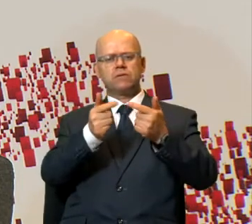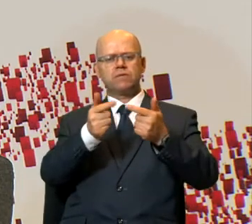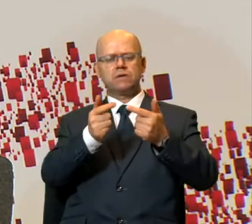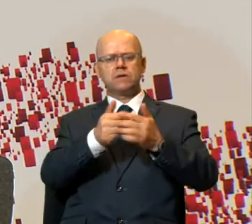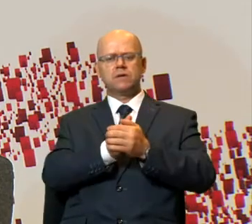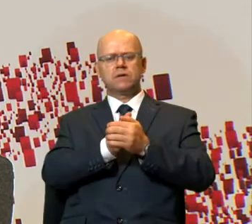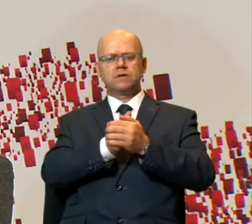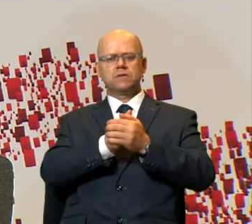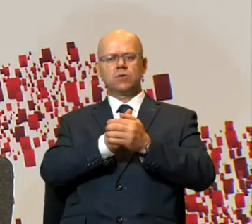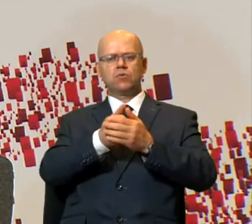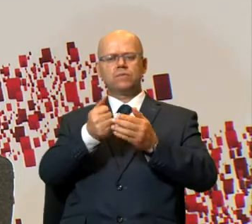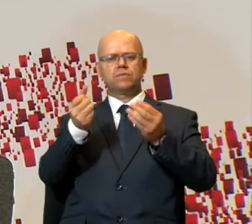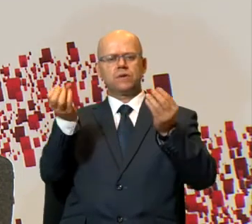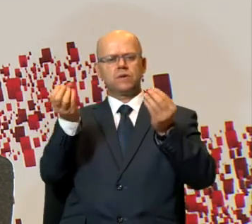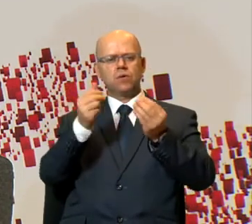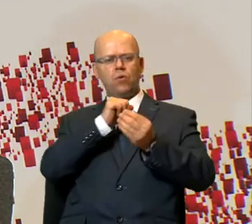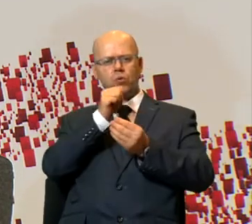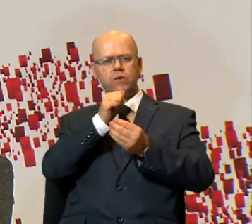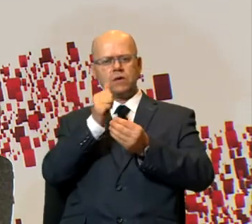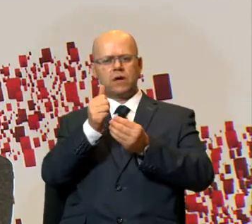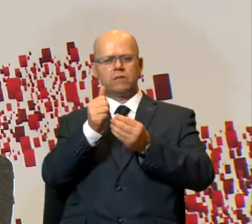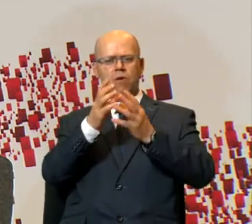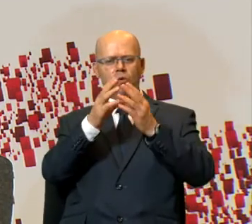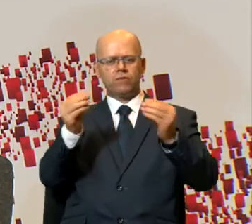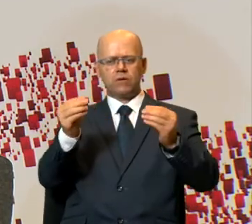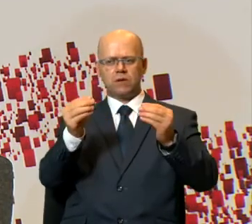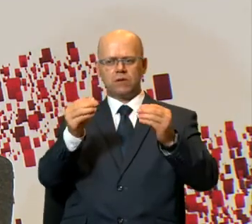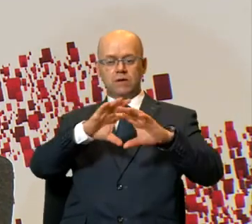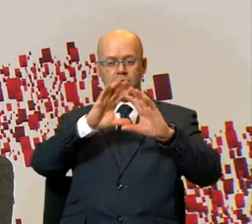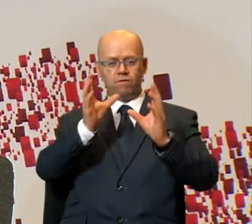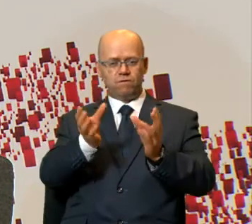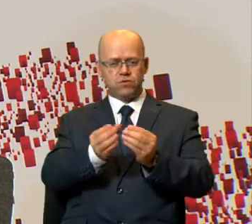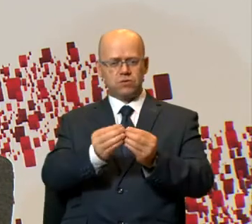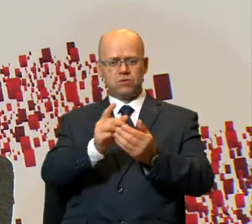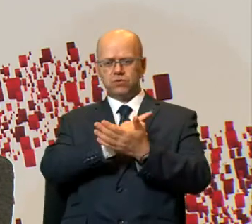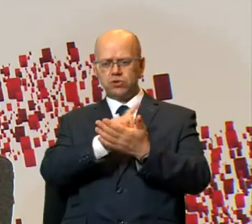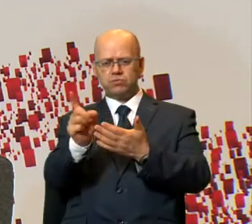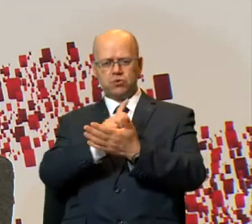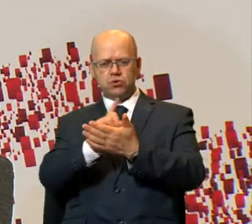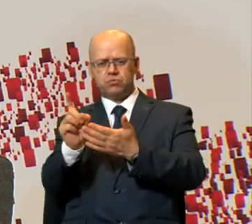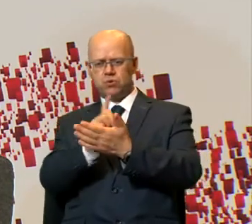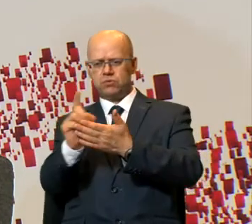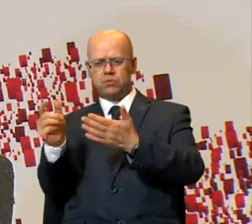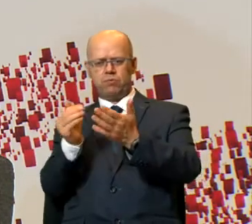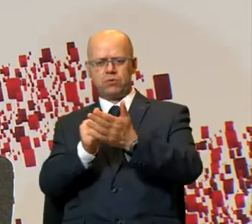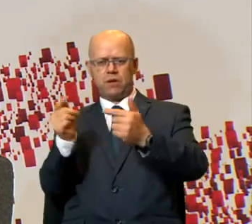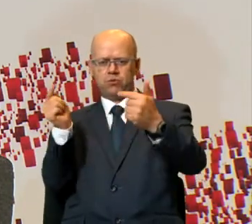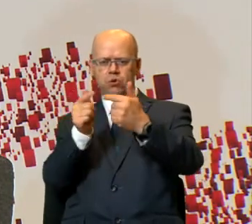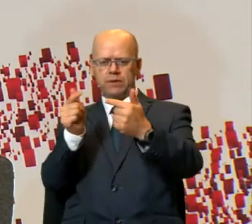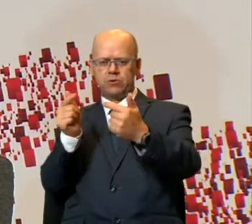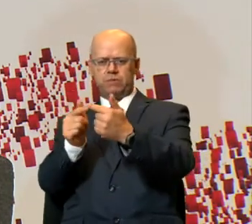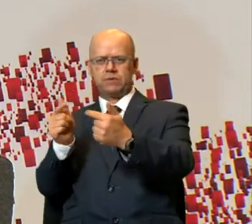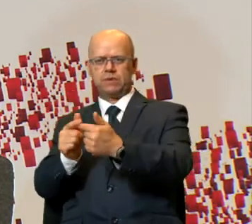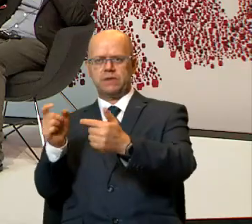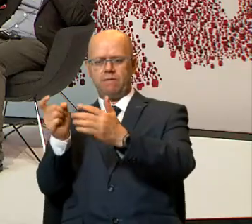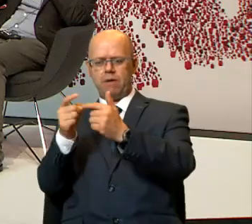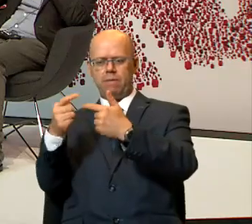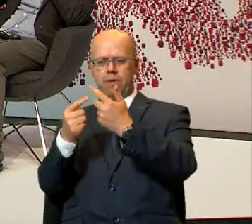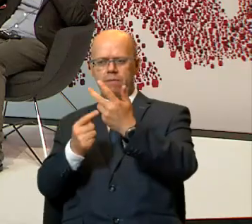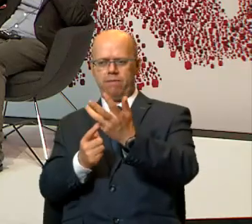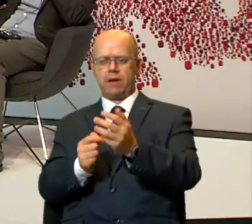wdrożenia unijnych rozwiązań, no tam wszystko pozostawiało nas w takim szybkim dostosowywaniu się bez momentu